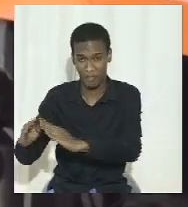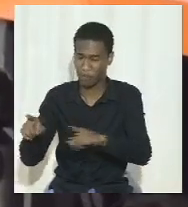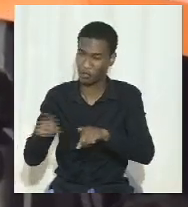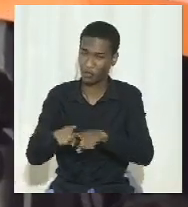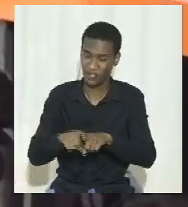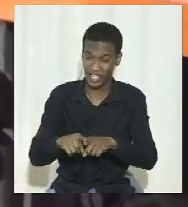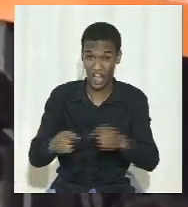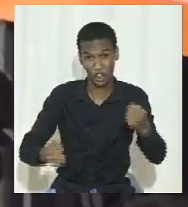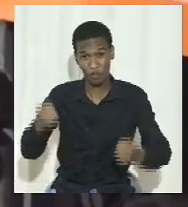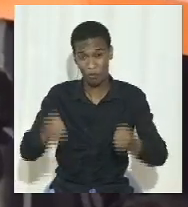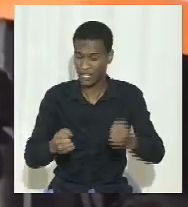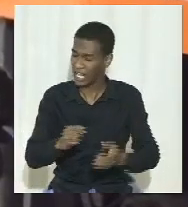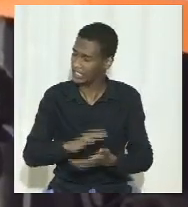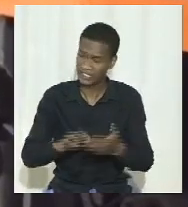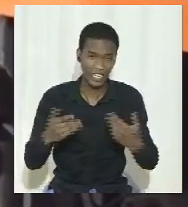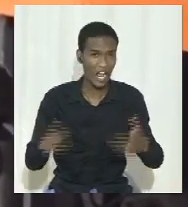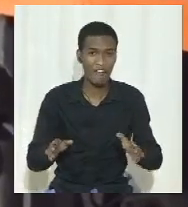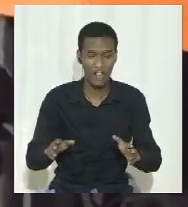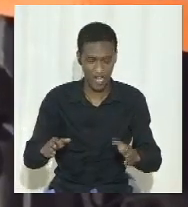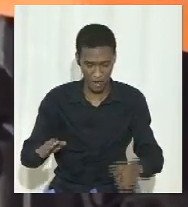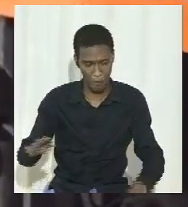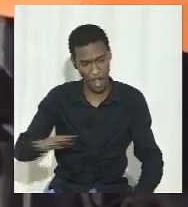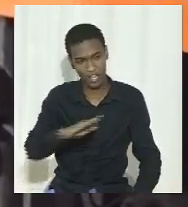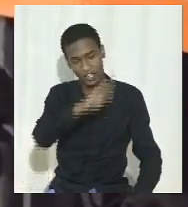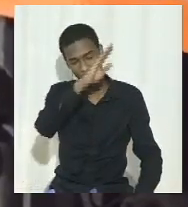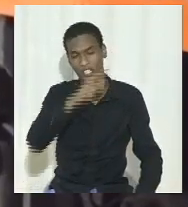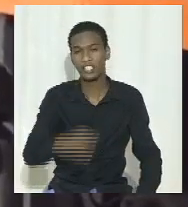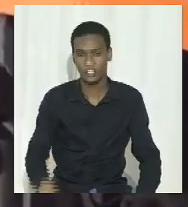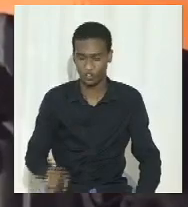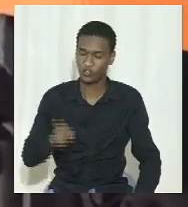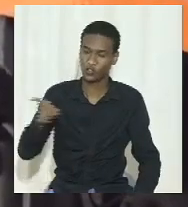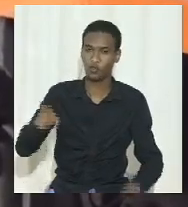fiaran-dalamby ka zava-dehibe noho izany ny fametrahana an'izao